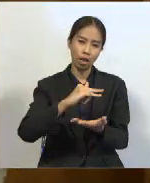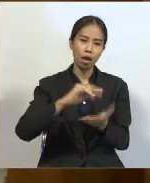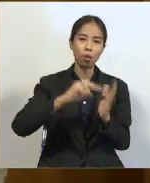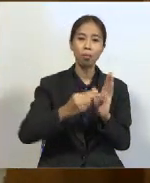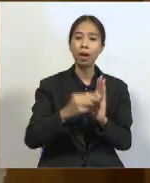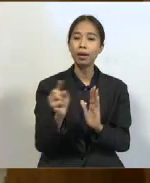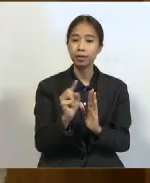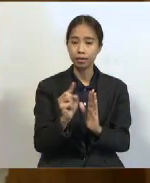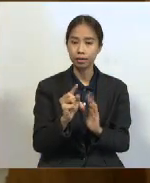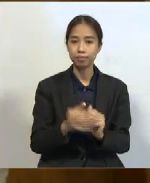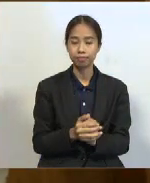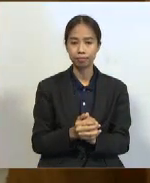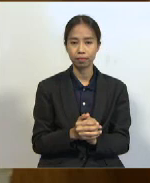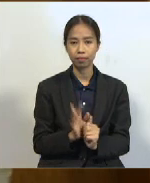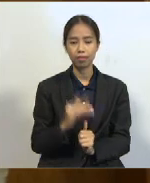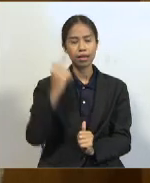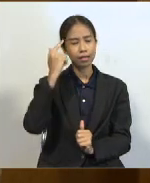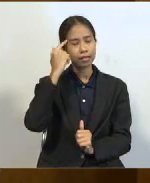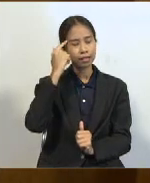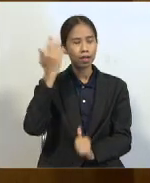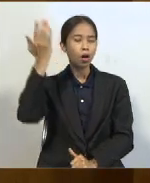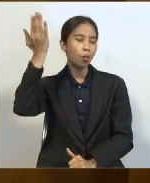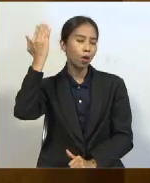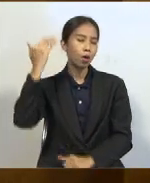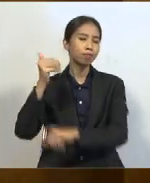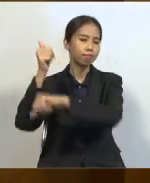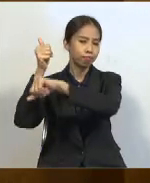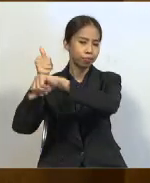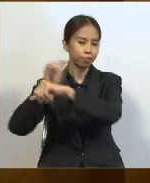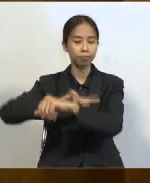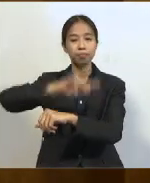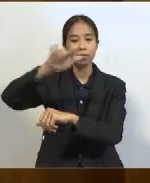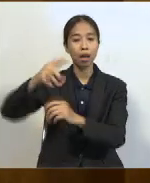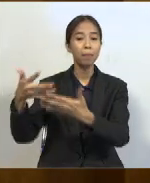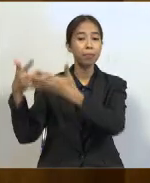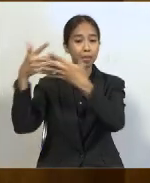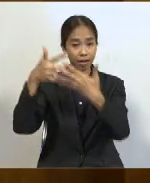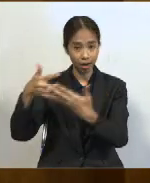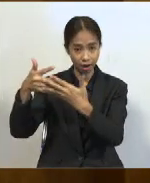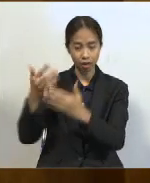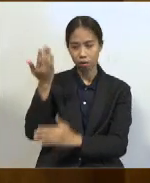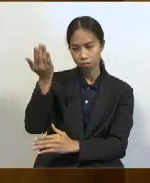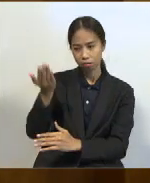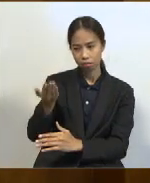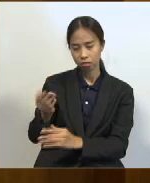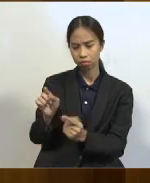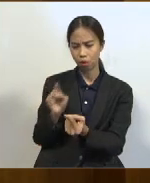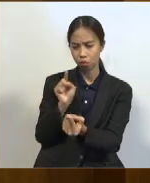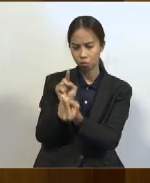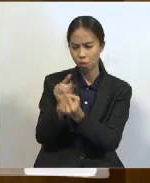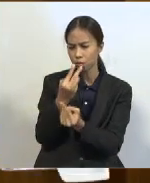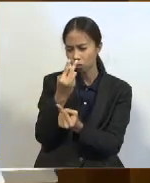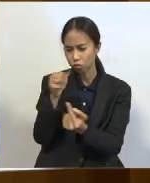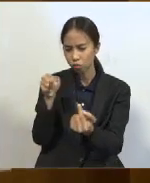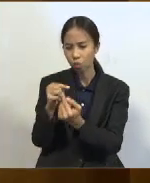ทูตเราก็เลยนึกถึงตอนที่พระสภาเสด็จประเทศสหรัฐอเมริกาและพระองค์ก็ไปเห็นพวกชายแดนแล้วก็รู้สึกว่